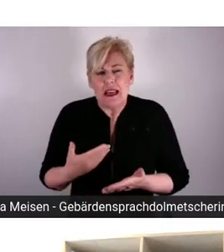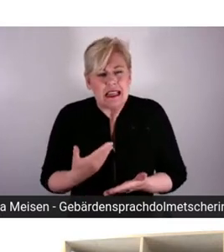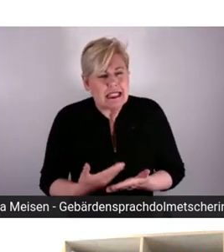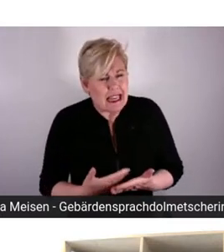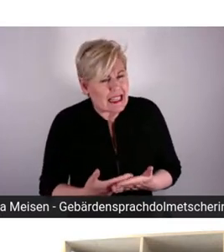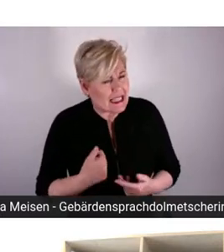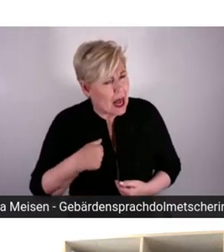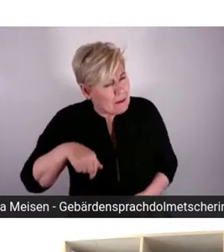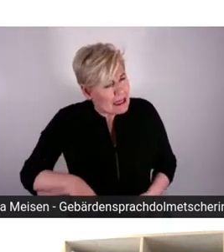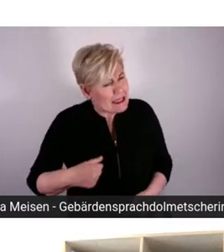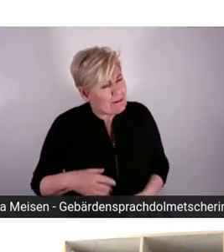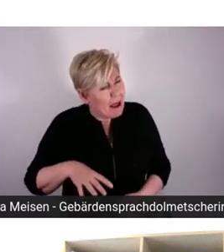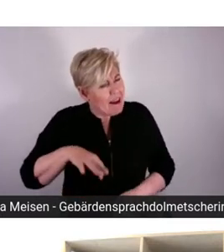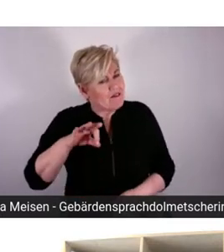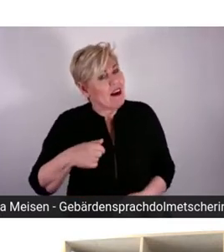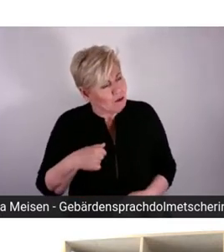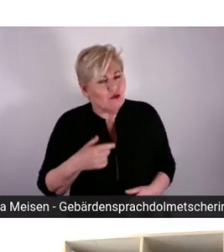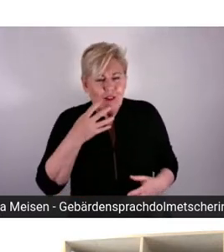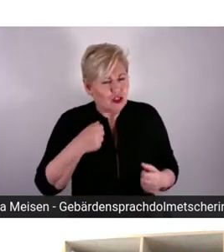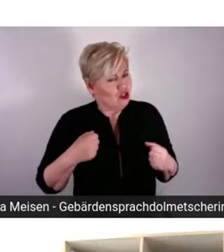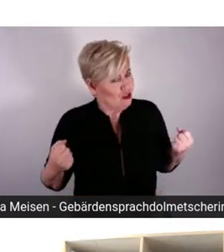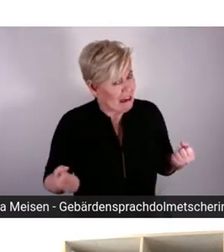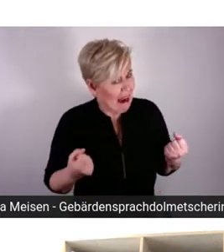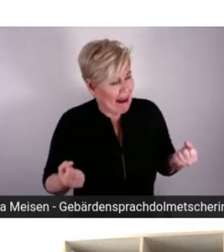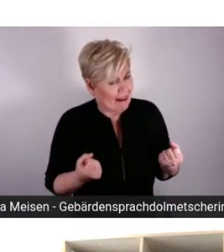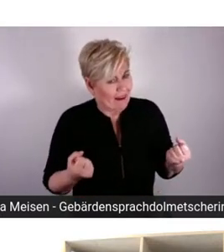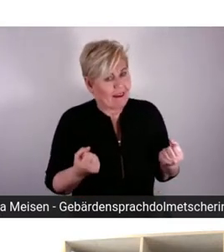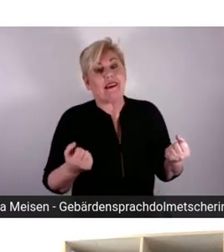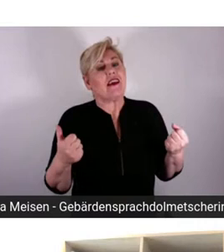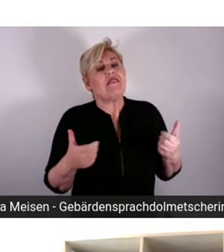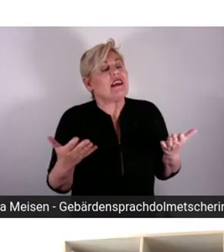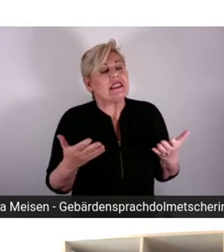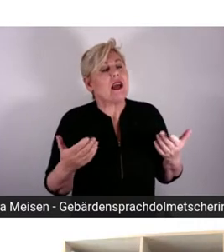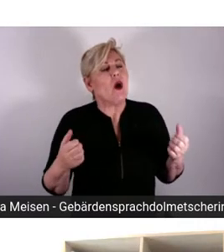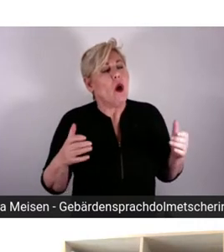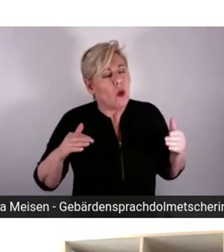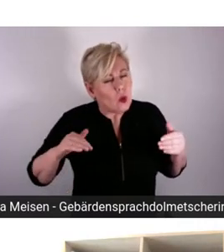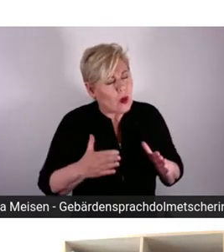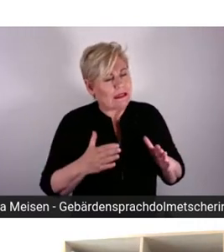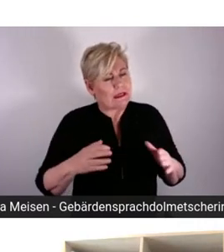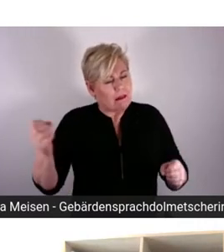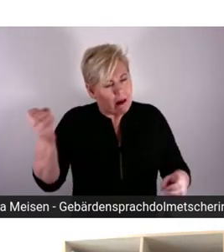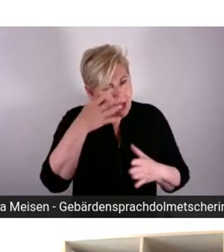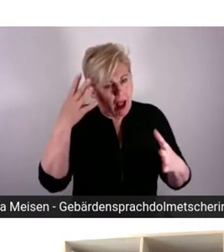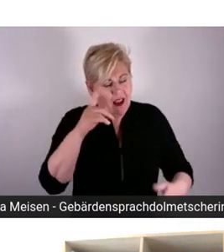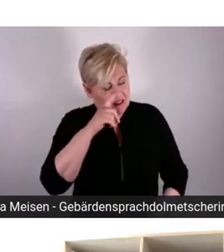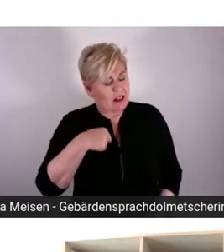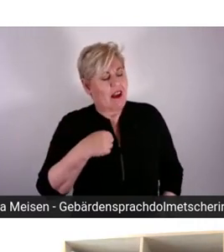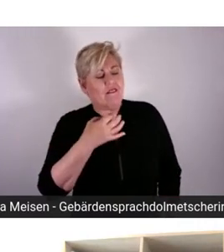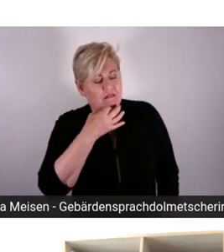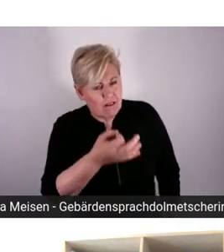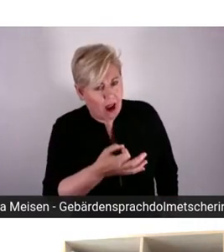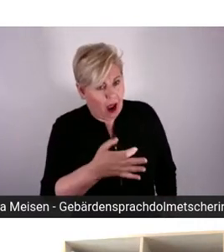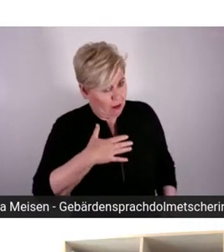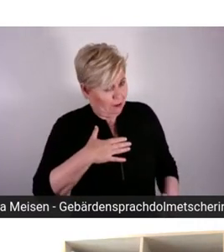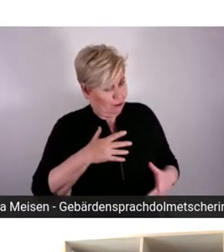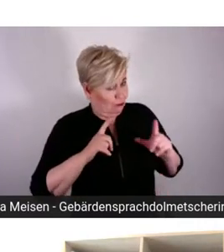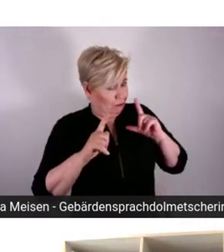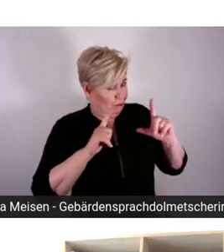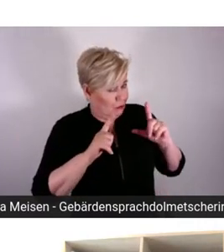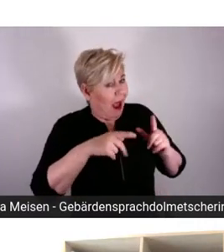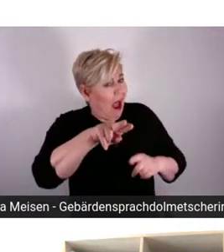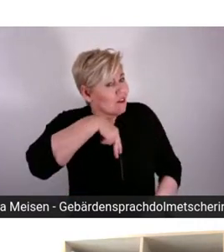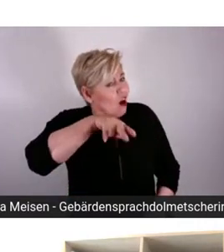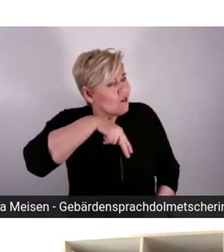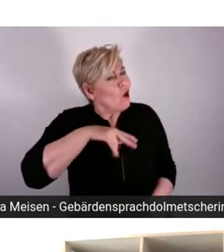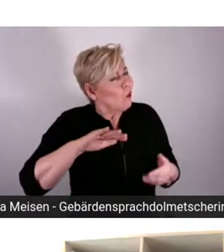zum Einstieg mal trainieren. Und zwar erstmal trainieren, kurz und klar auf Fragen beispielsweise der Moderation zu antworten, wo